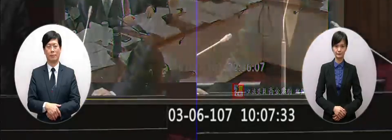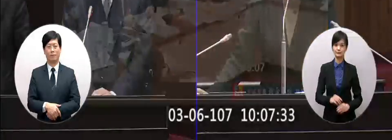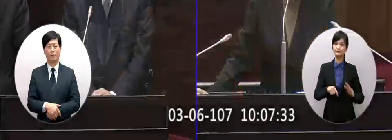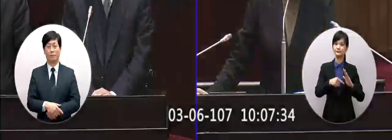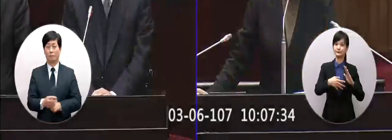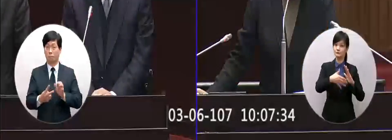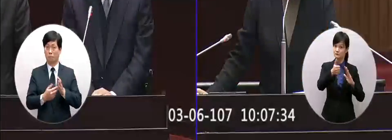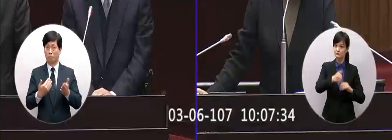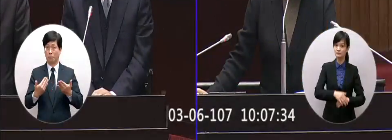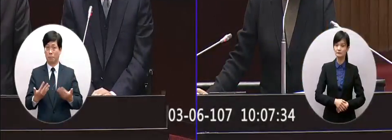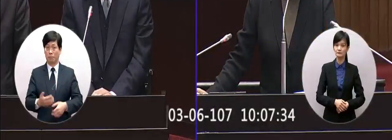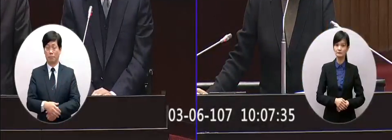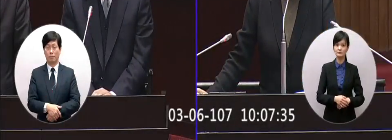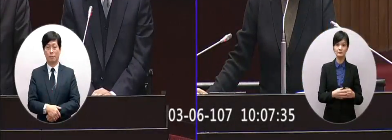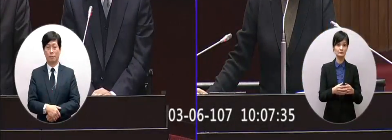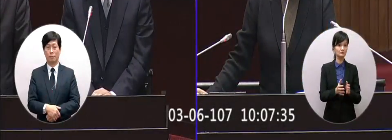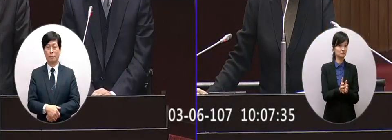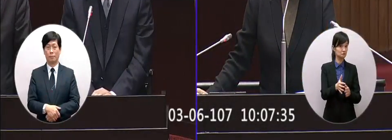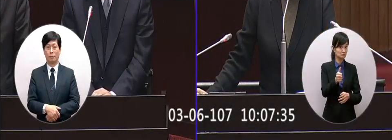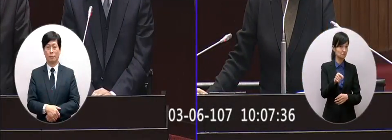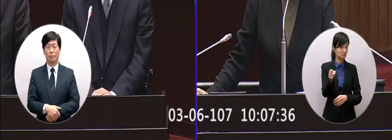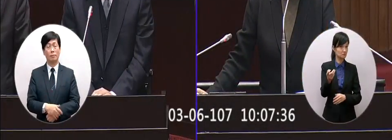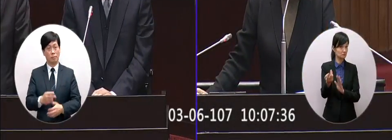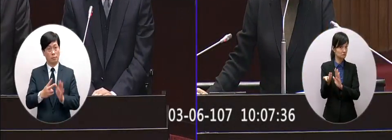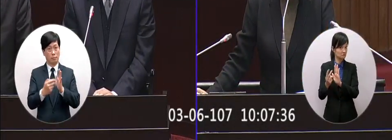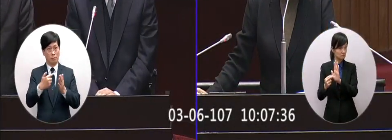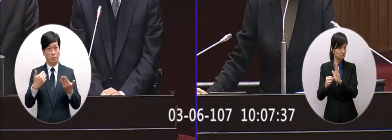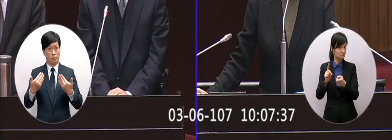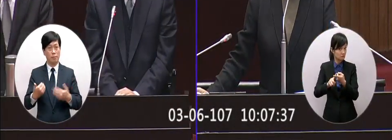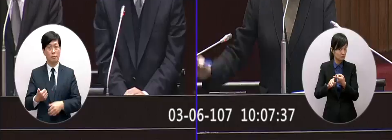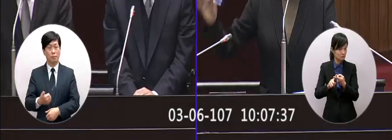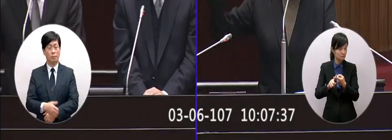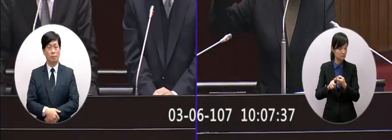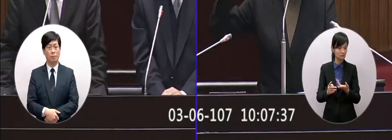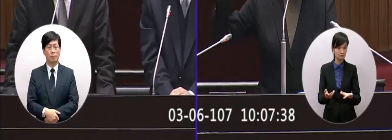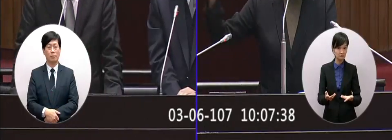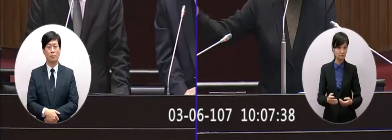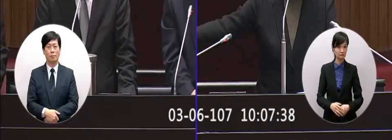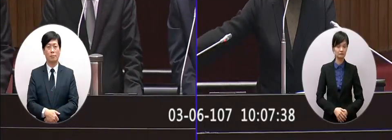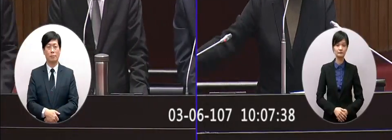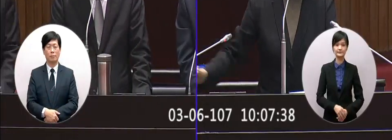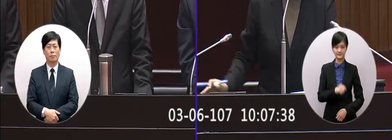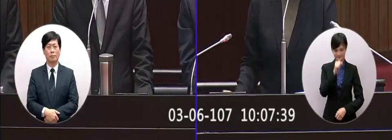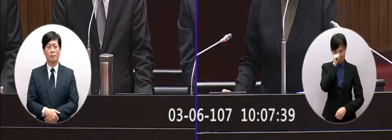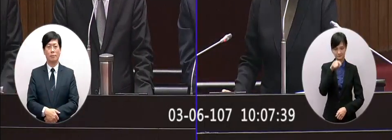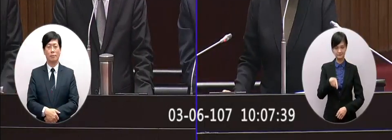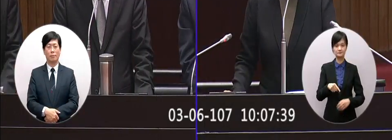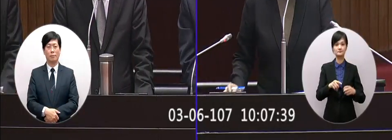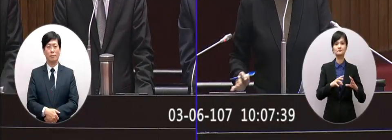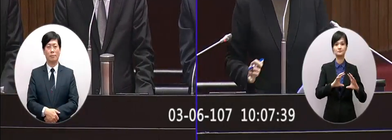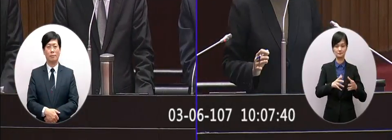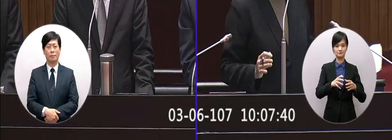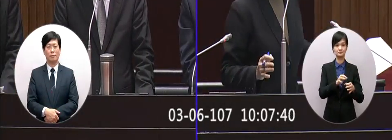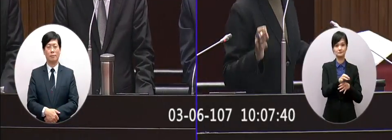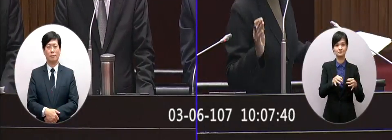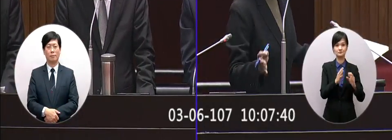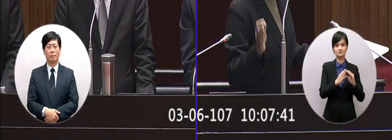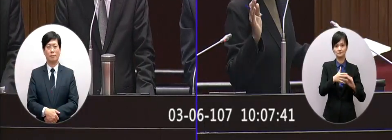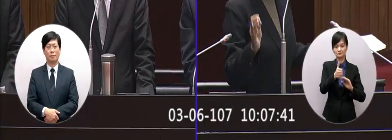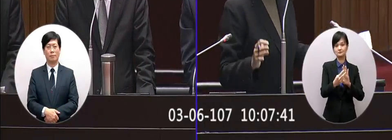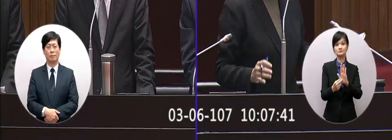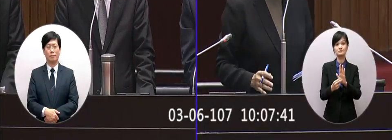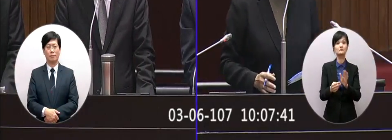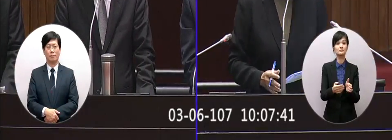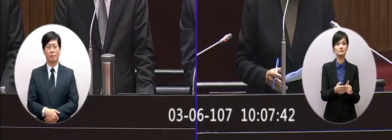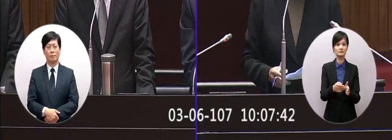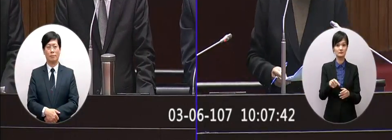讲得很清楚、啊。 一位部长，他讲的对吧？ 讲得很清楚啊。 好。这是国贸局长的发言，大家听听看，院长